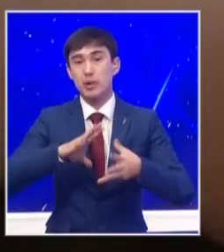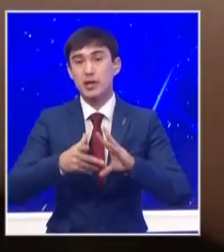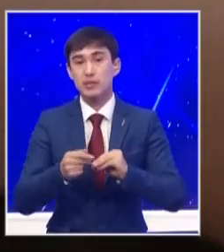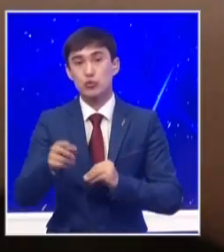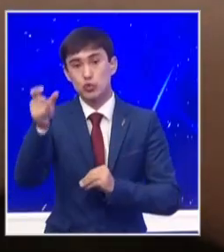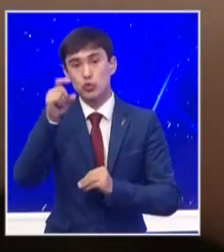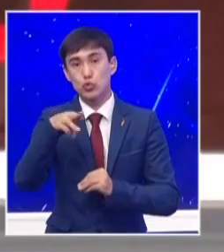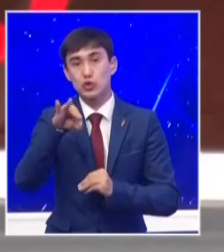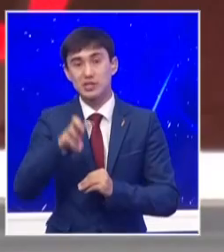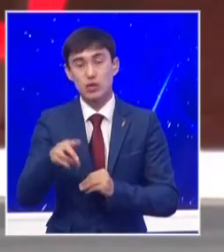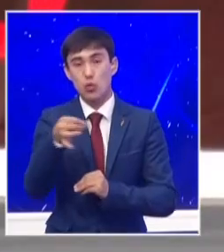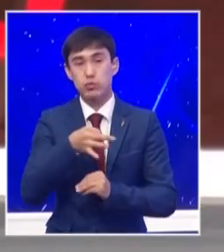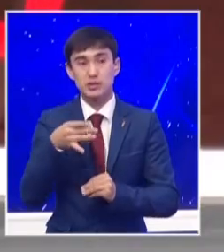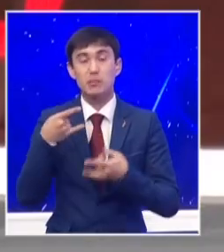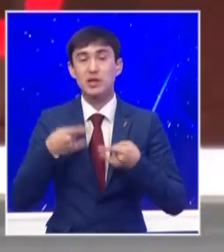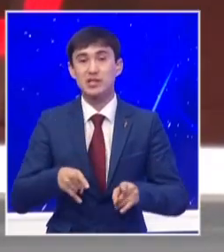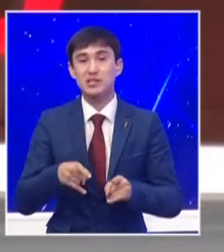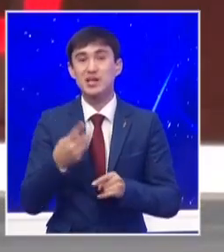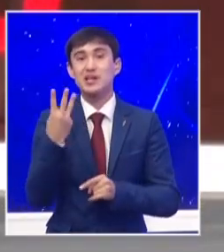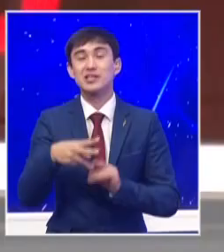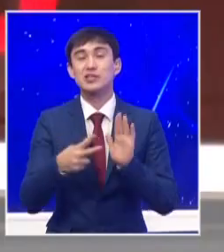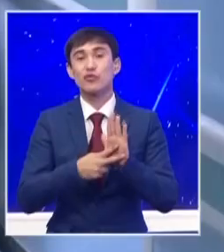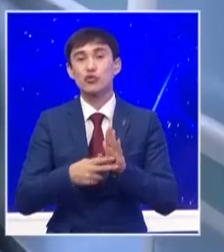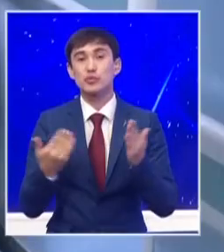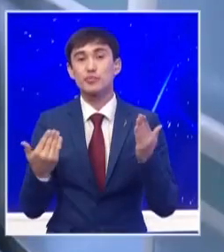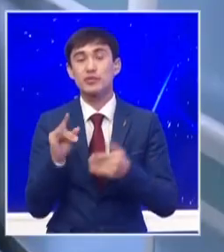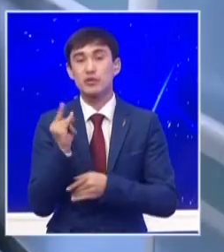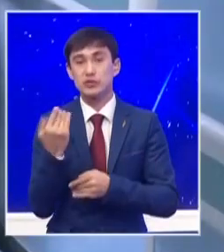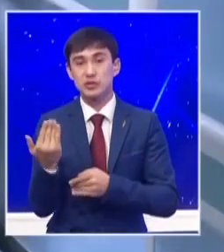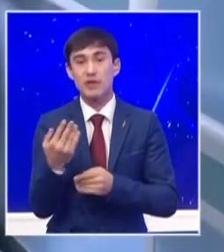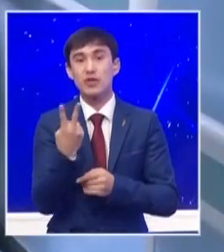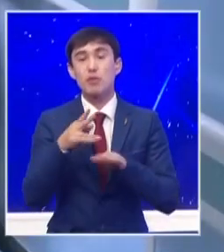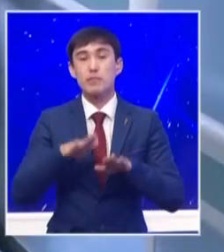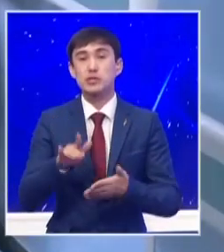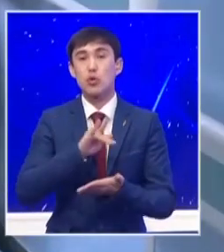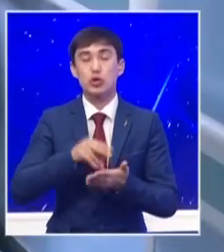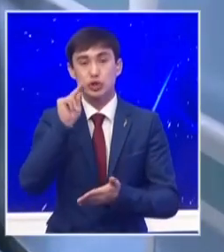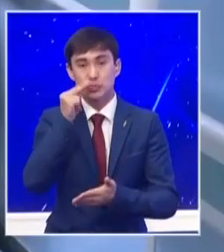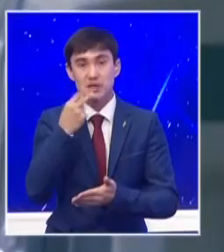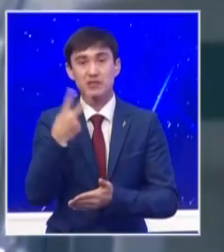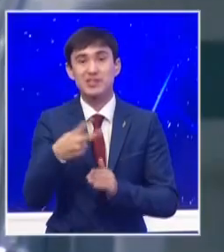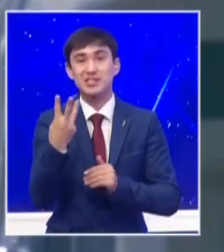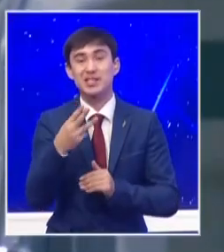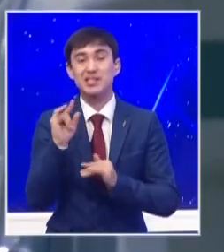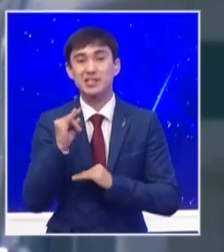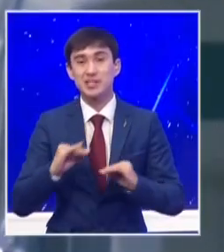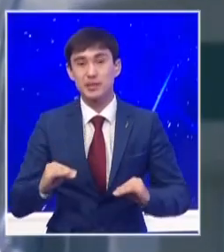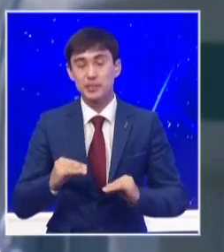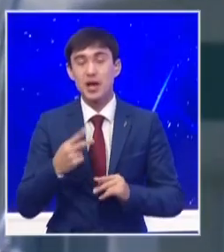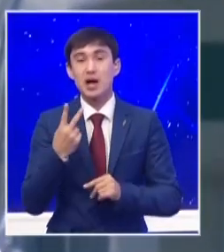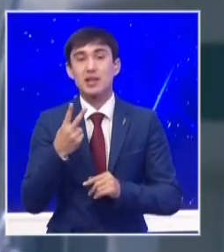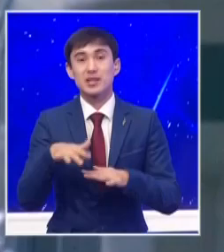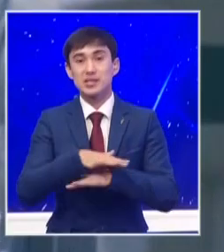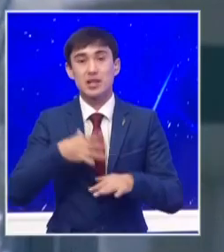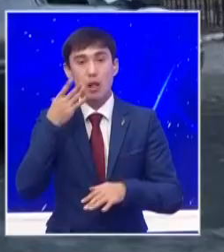Туркестанская там появилось на свет 38 новорождённых на втором месте город Шимкент 23 младенца население